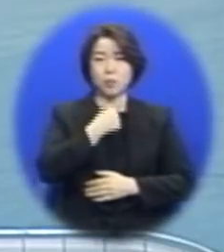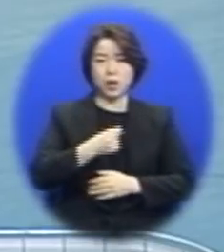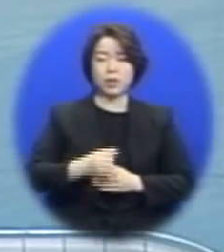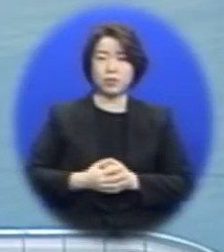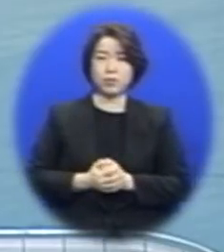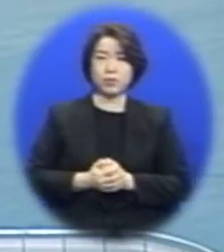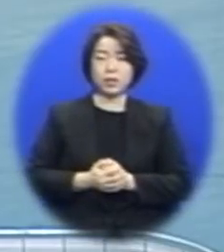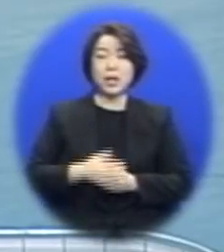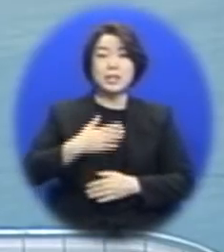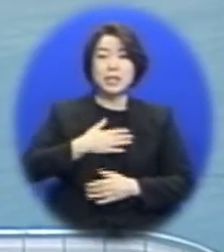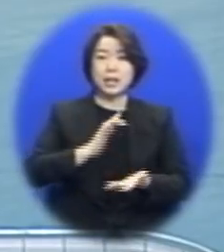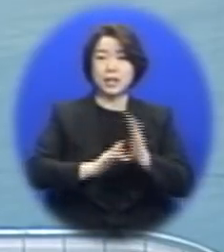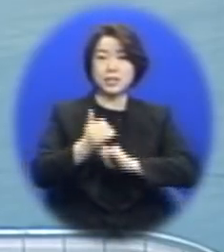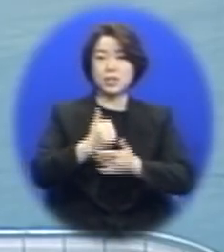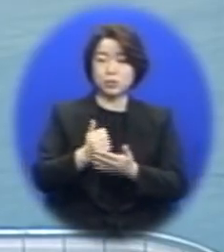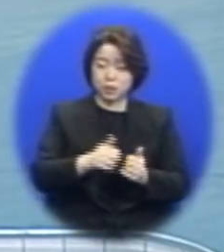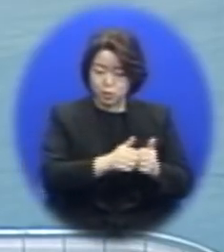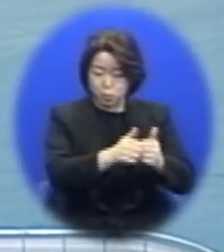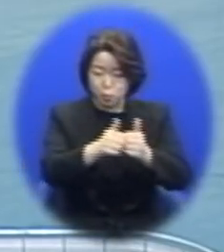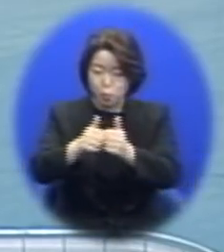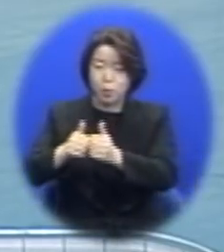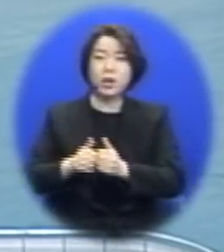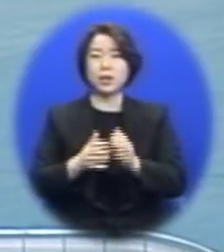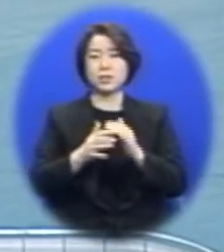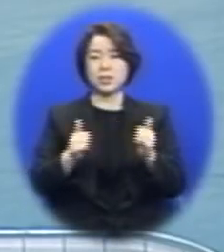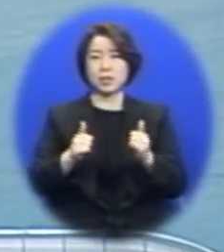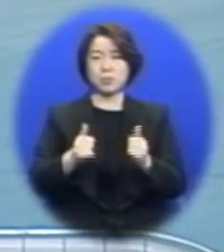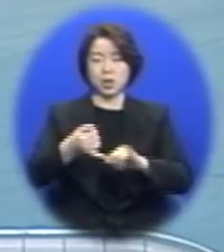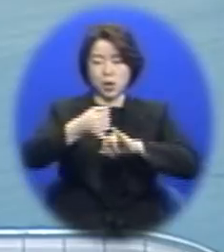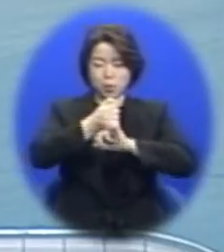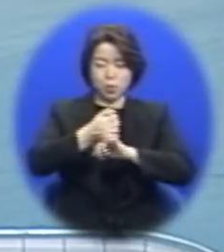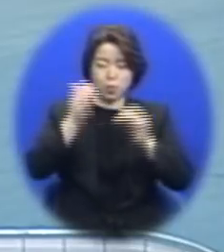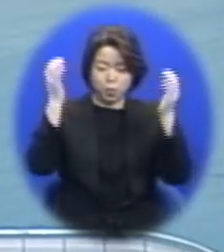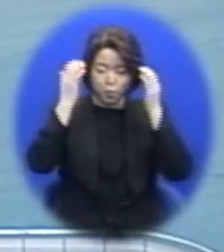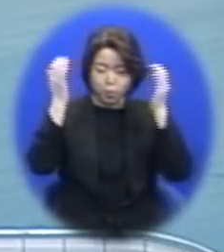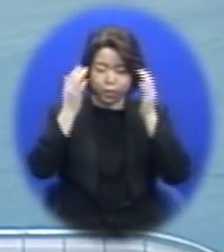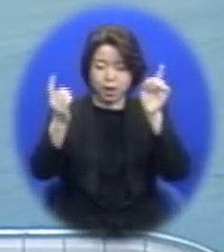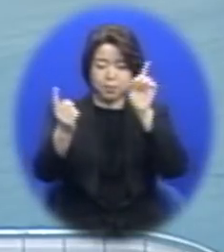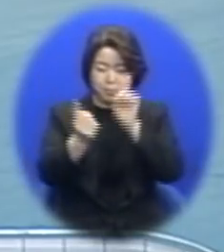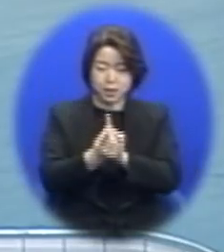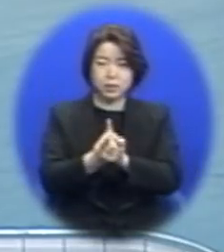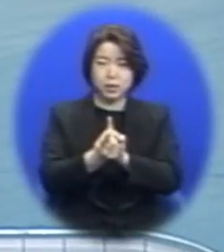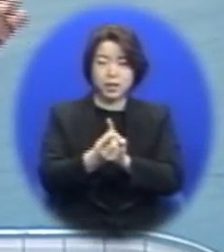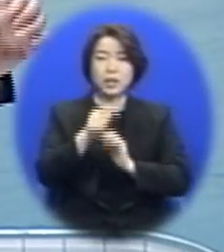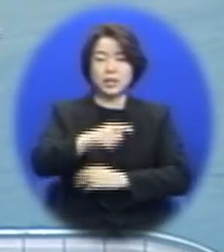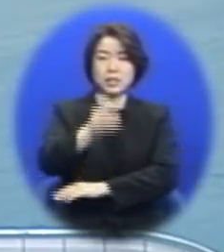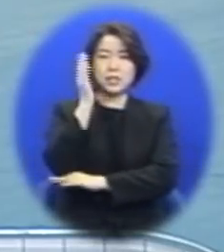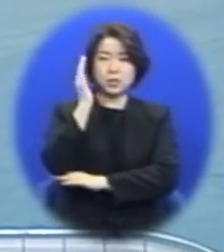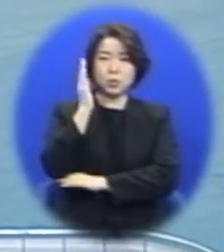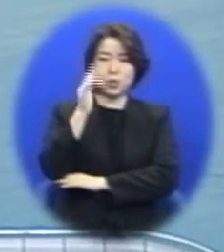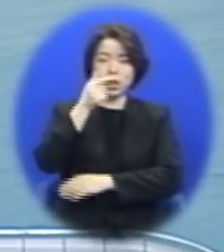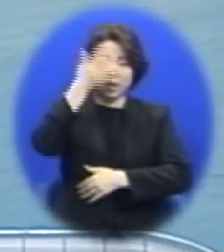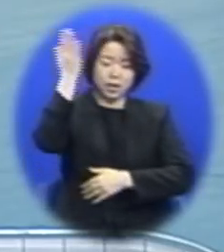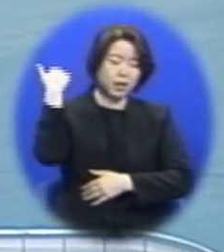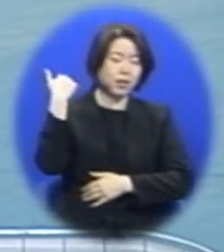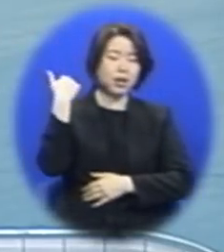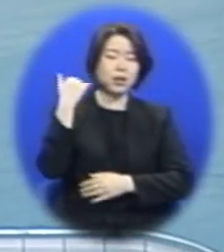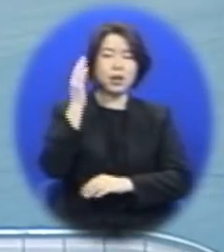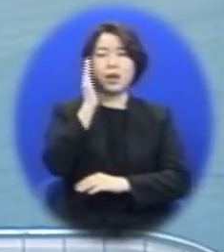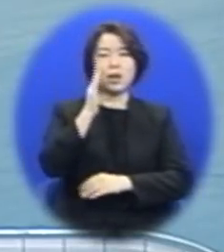저는 예수님과 동행하는 사람은 반드시 고난을 당할 것이라고 하는 이 설교를 한동안 하지